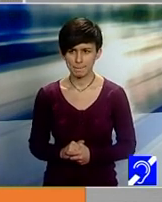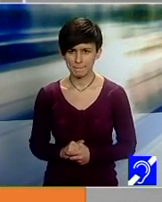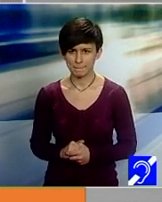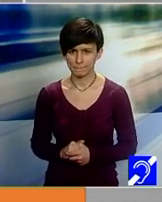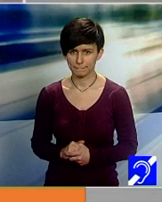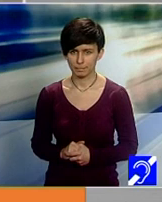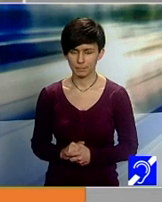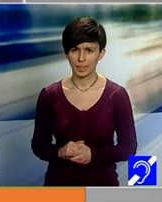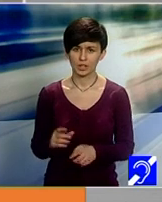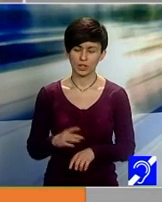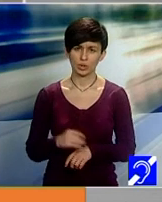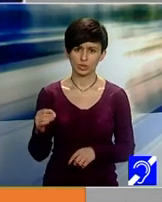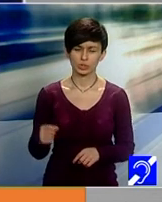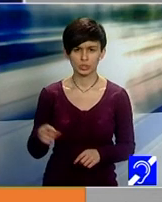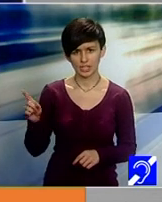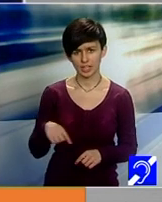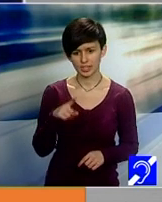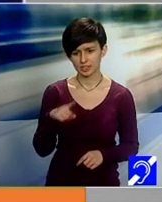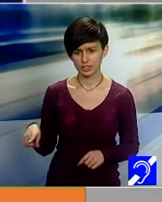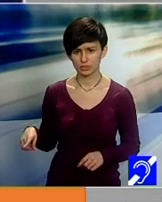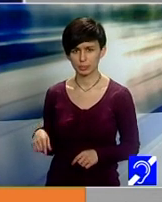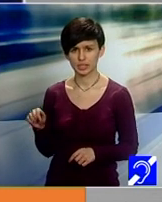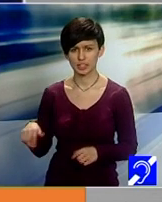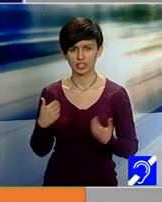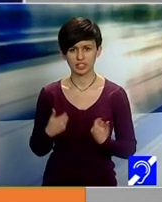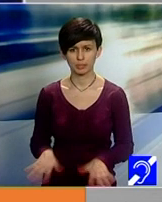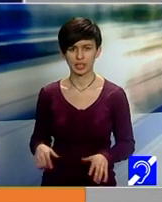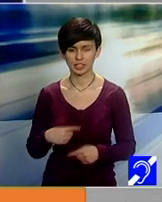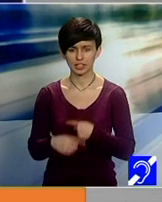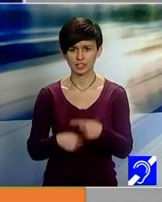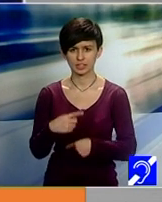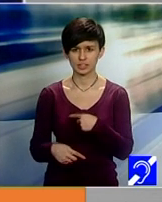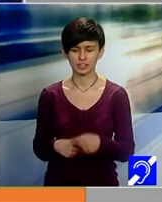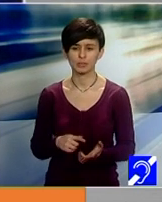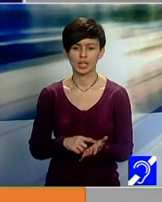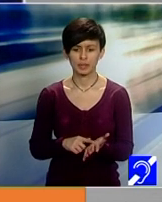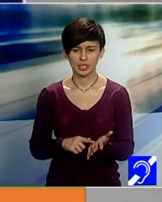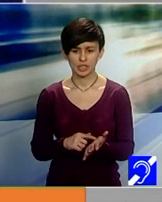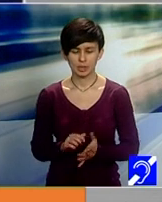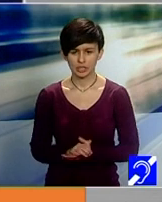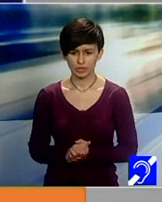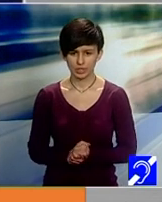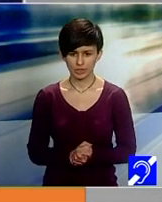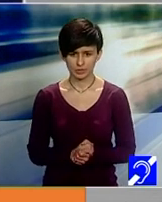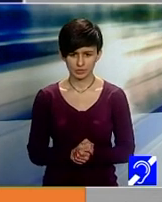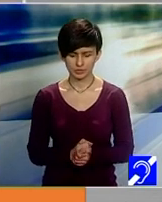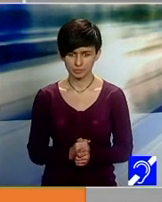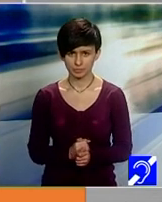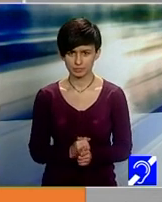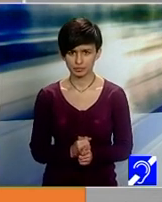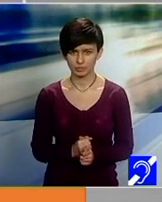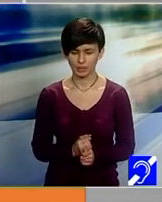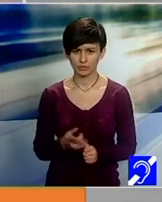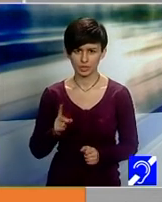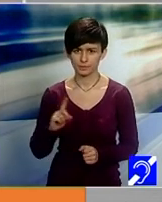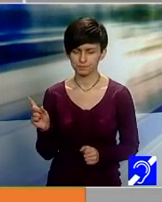aceste, să spunem, pierderi din sistem ale medicamentelor, poate prin exporturi paralele sau poate prin negăsirea lor pe piața